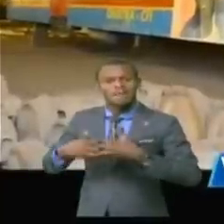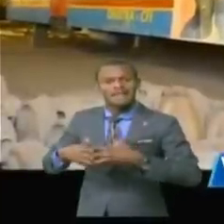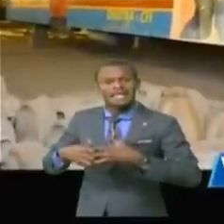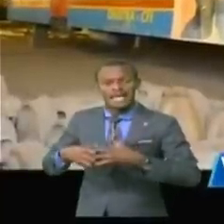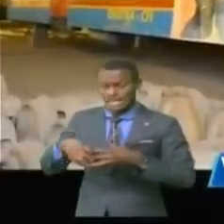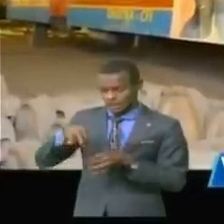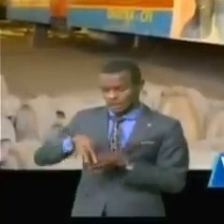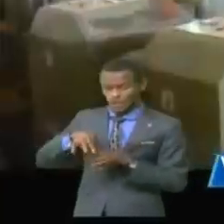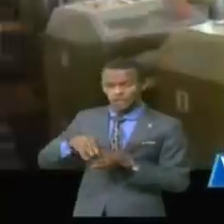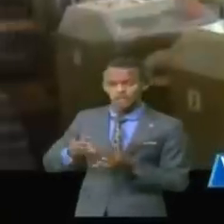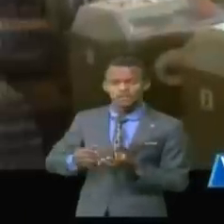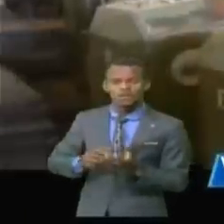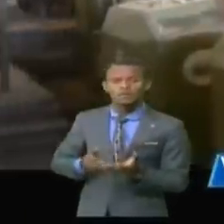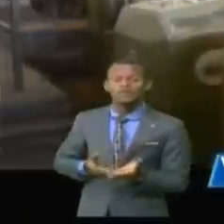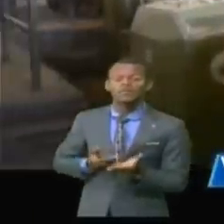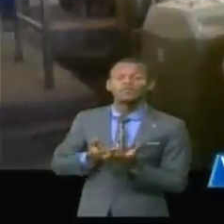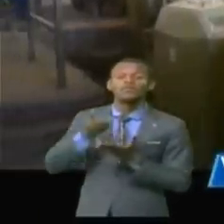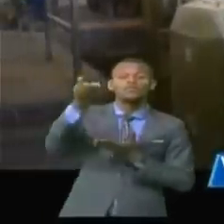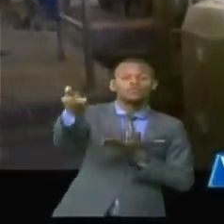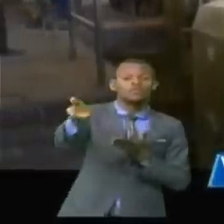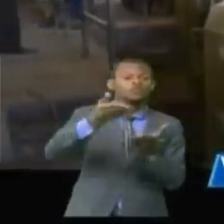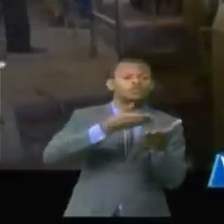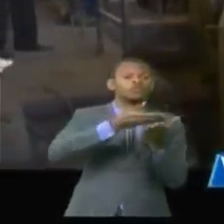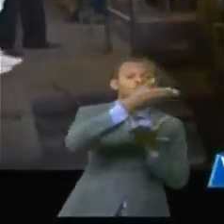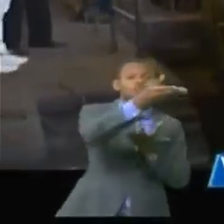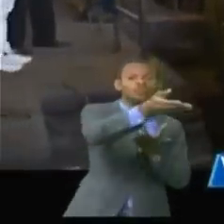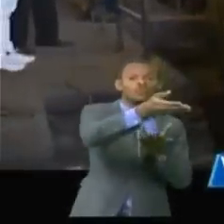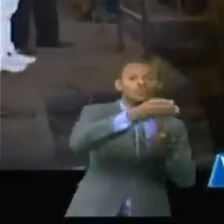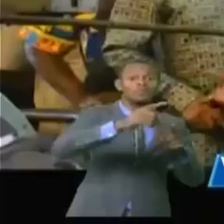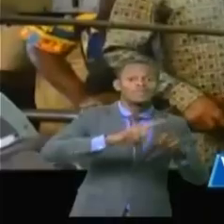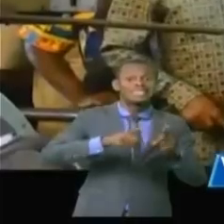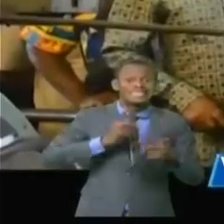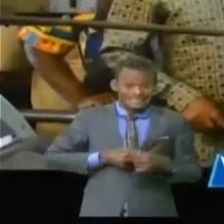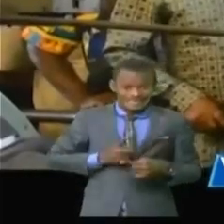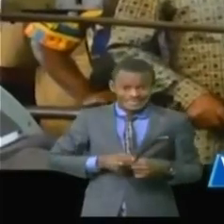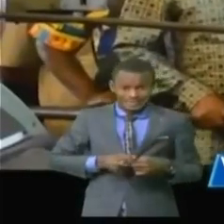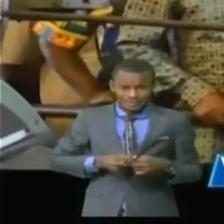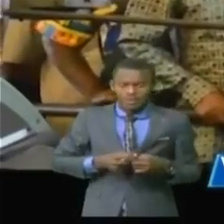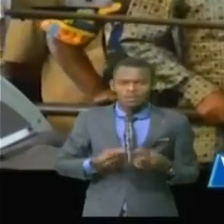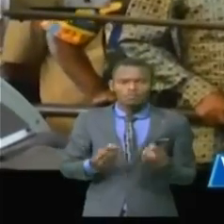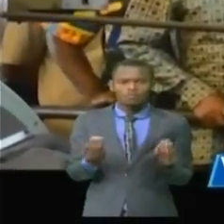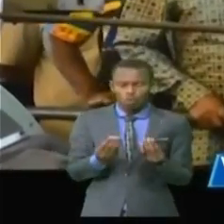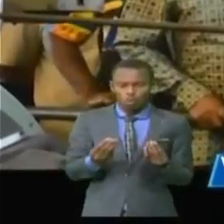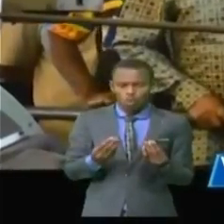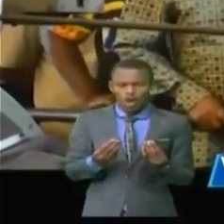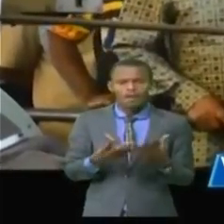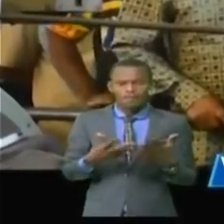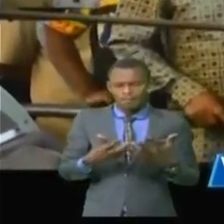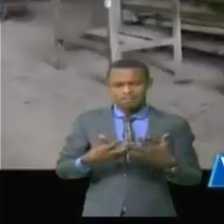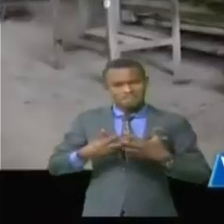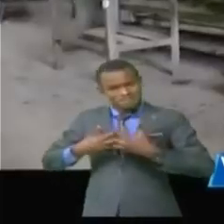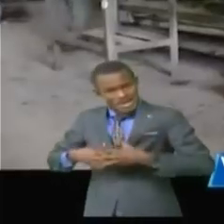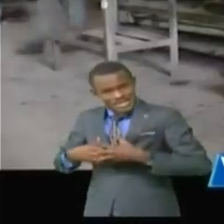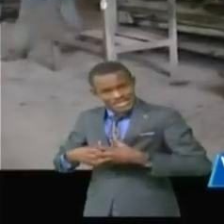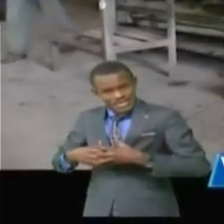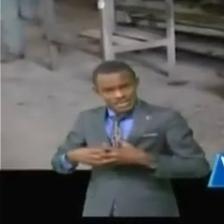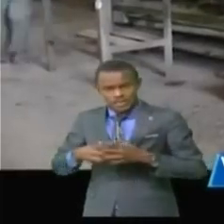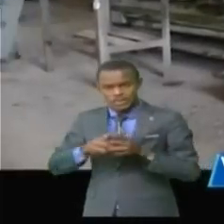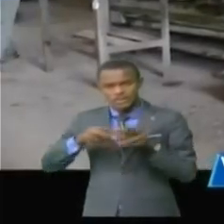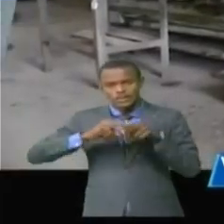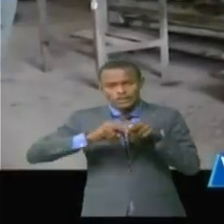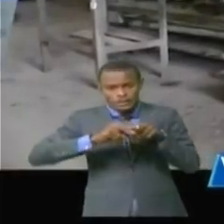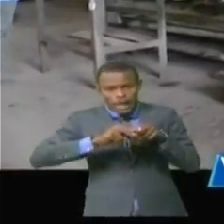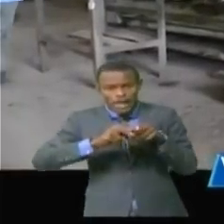les activités professionnelles de l'ONATRA SA. Mission patriotique et républicaine, l'air confiée par le chef de l'État, Félix-Antoine